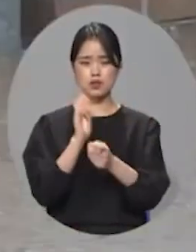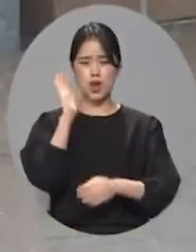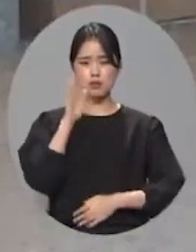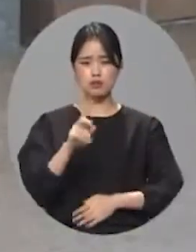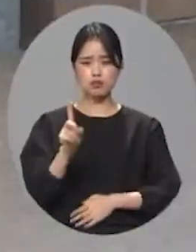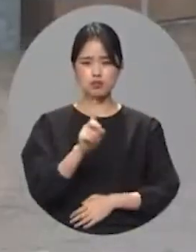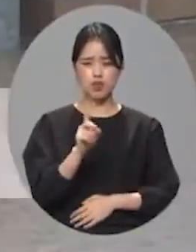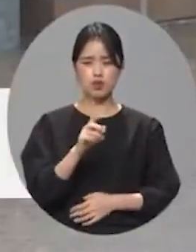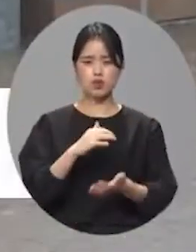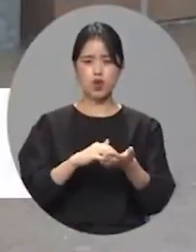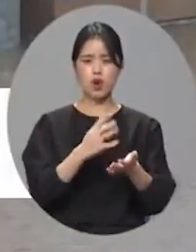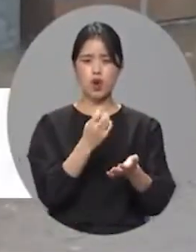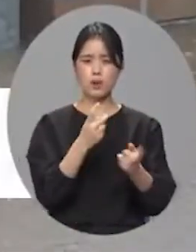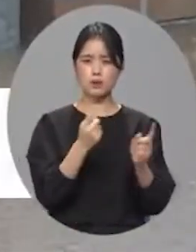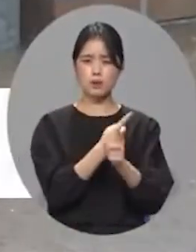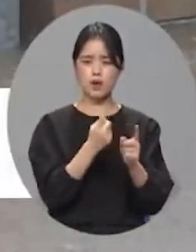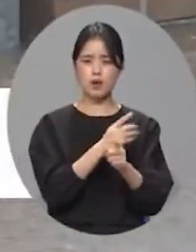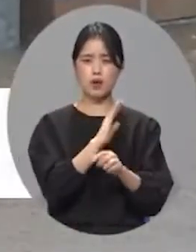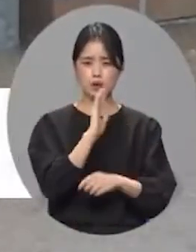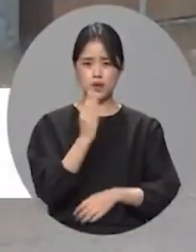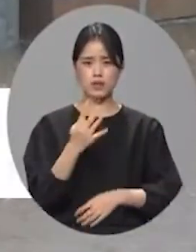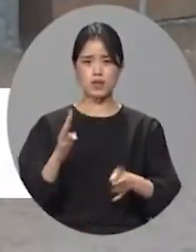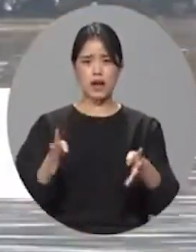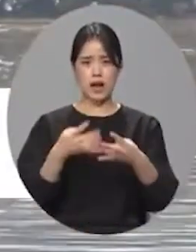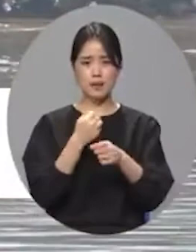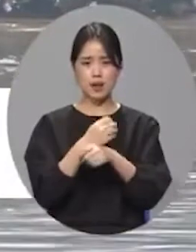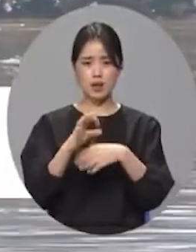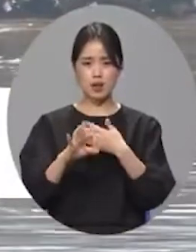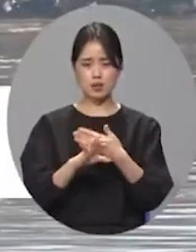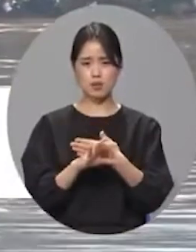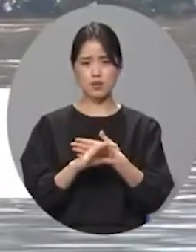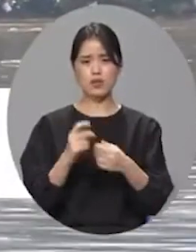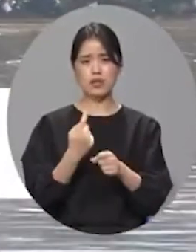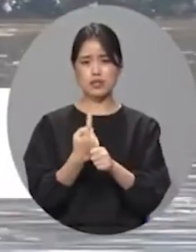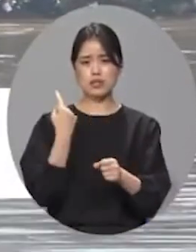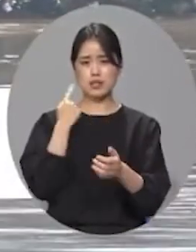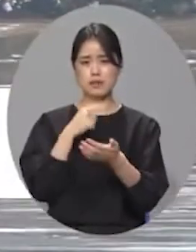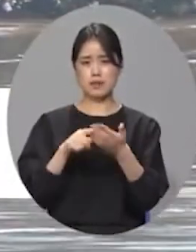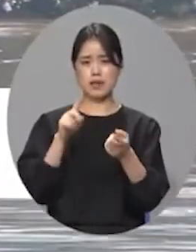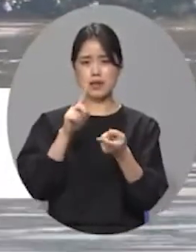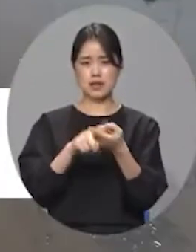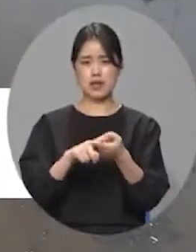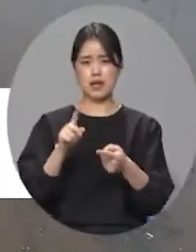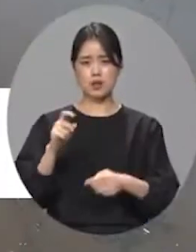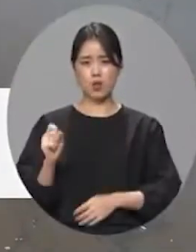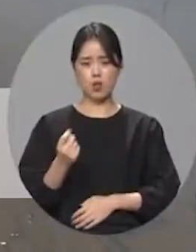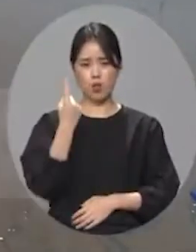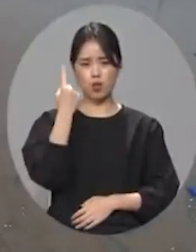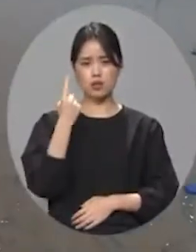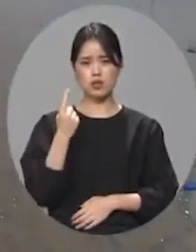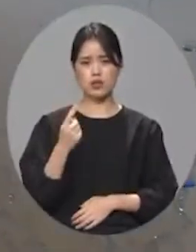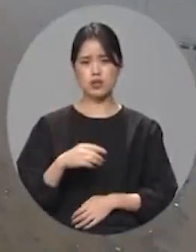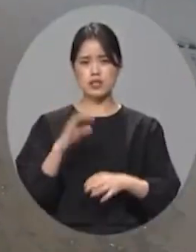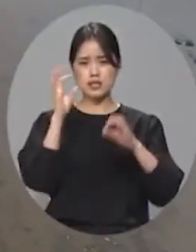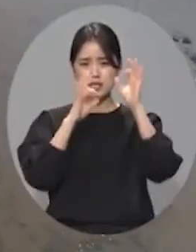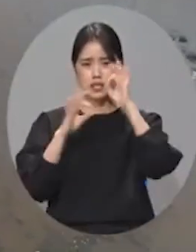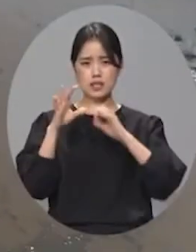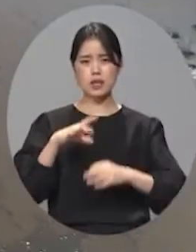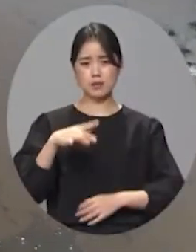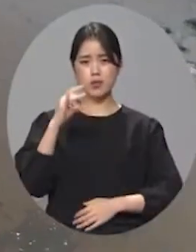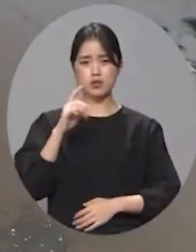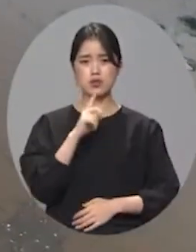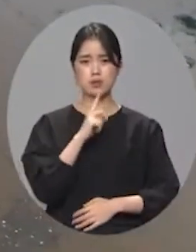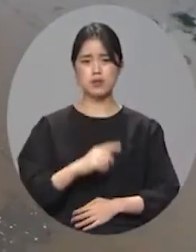얼만큼 뜯어 고칠 거야 는 합의에 이루려면 신안의 숲의 에 대한 근본적인 원인 규명이 선행돼야 할 것으로